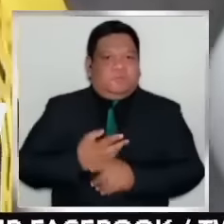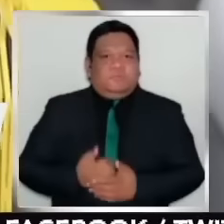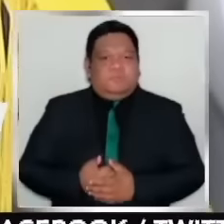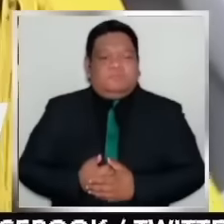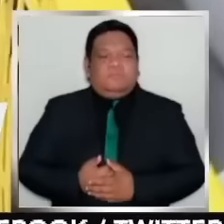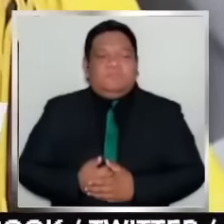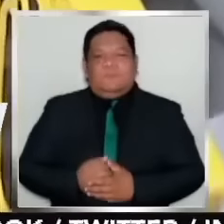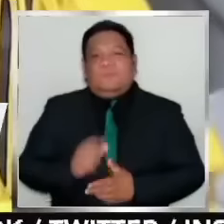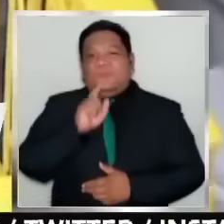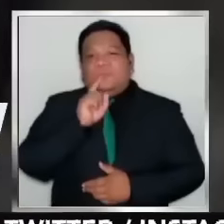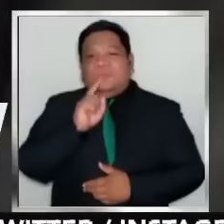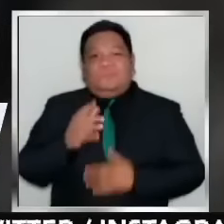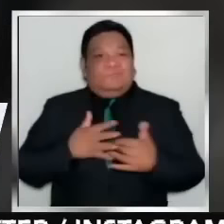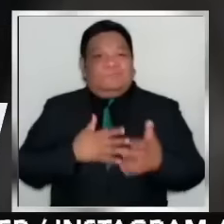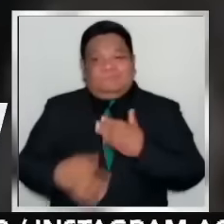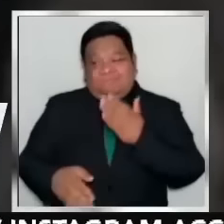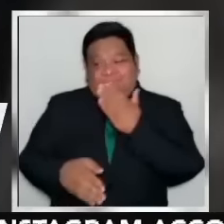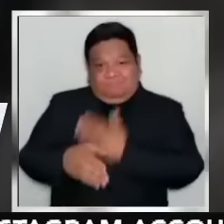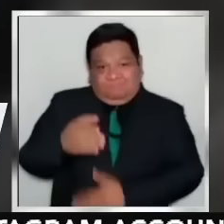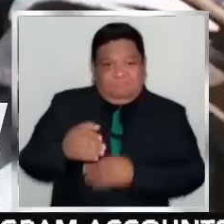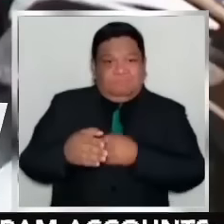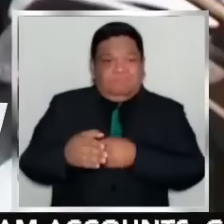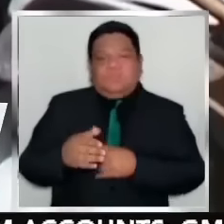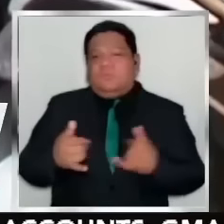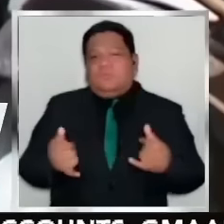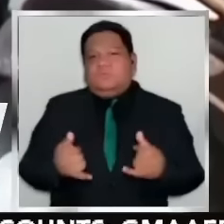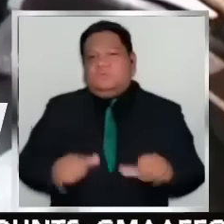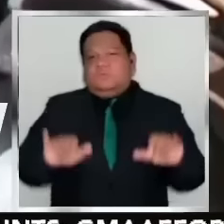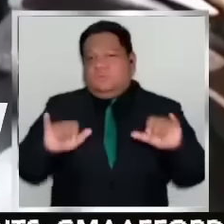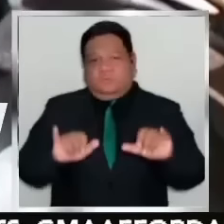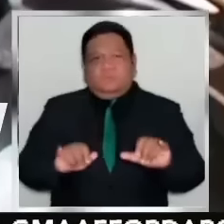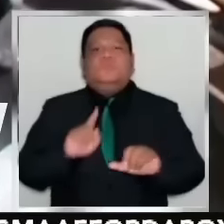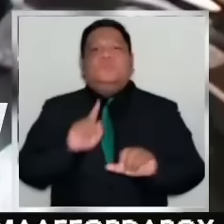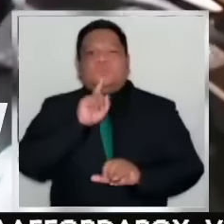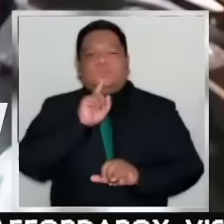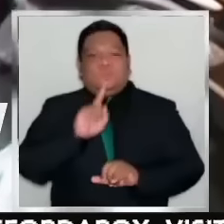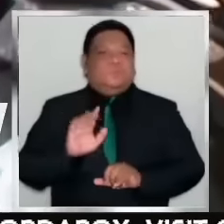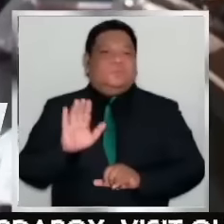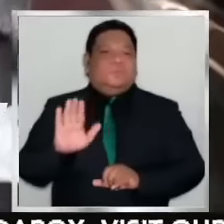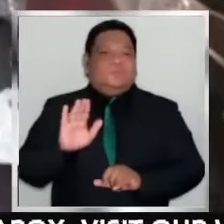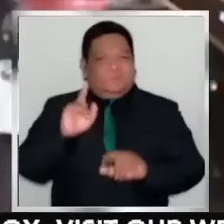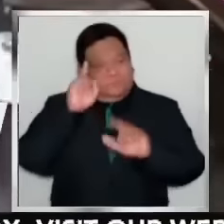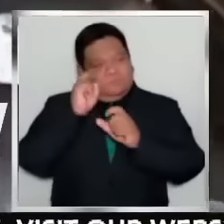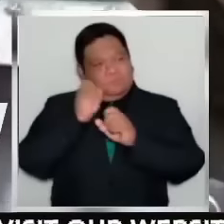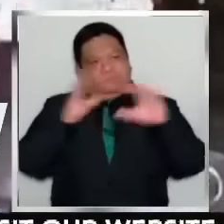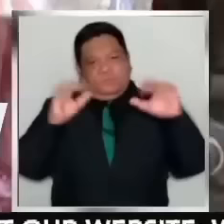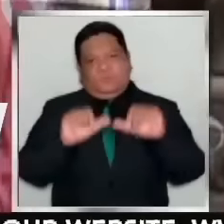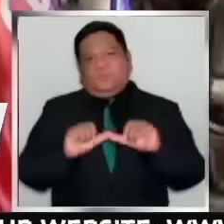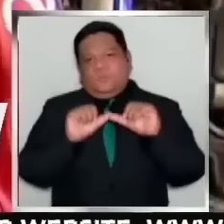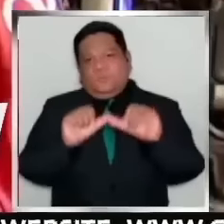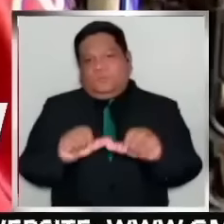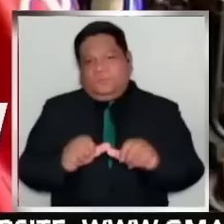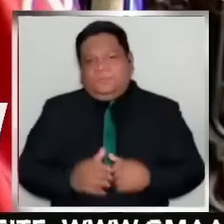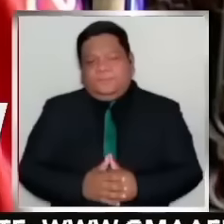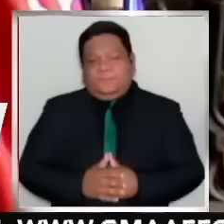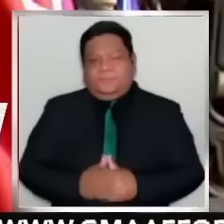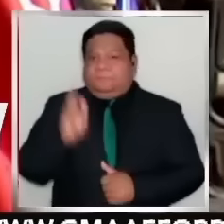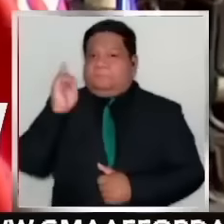man daw ang kanang braso, hindi kailanman ang kanyang pangarap. Para rin po sa magiging anak po namin,